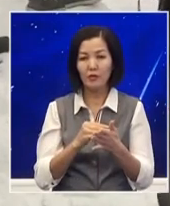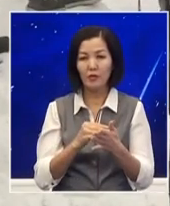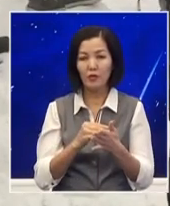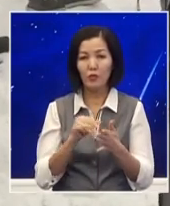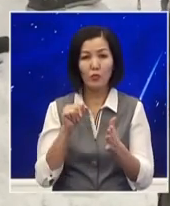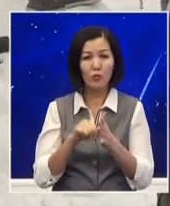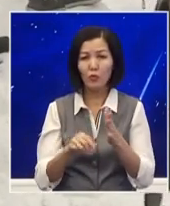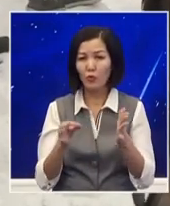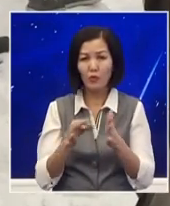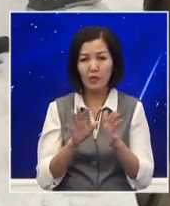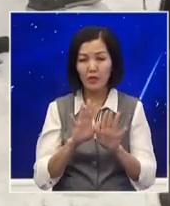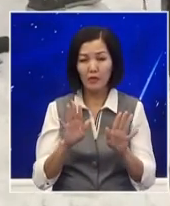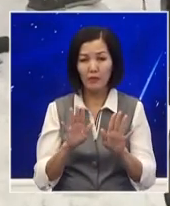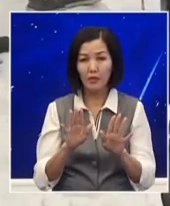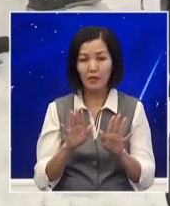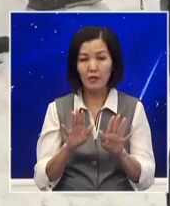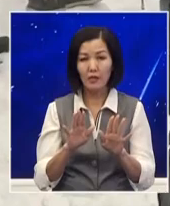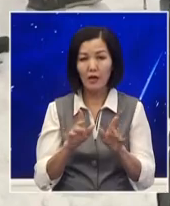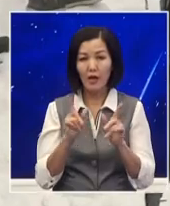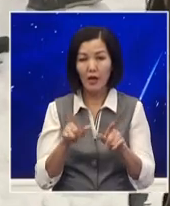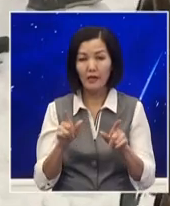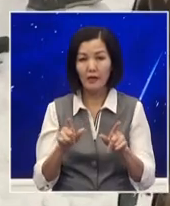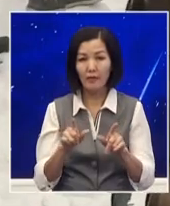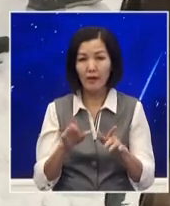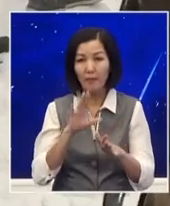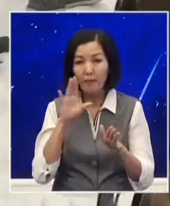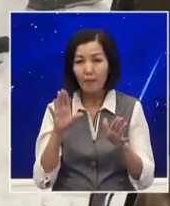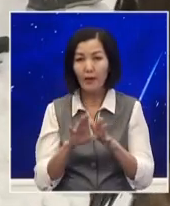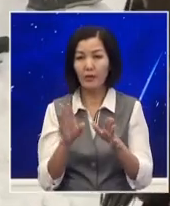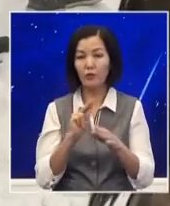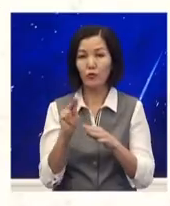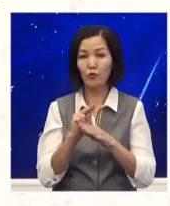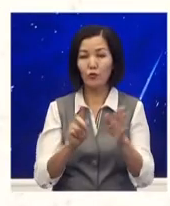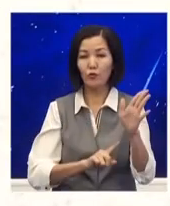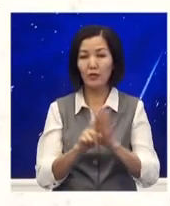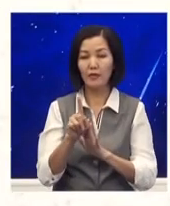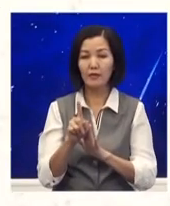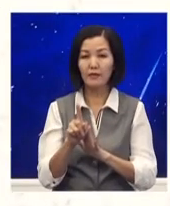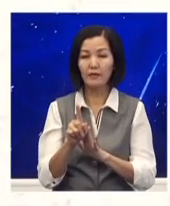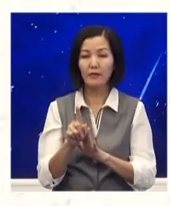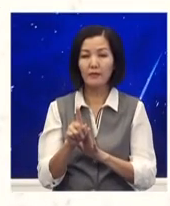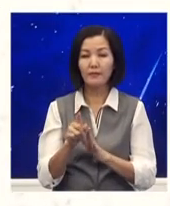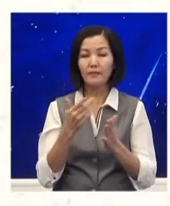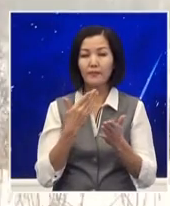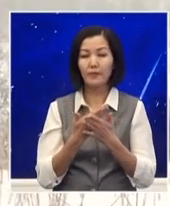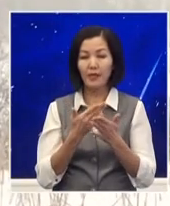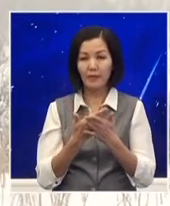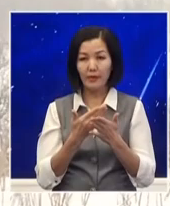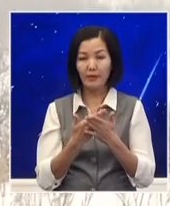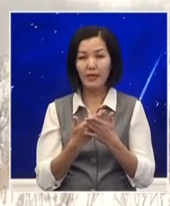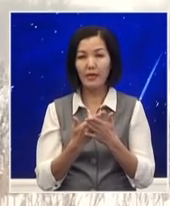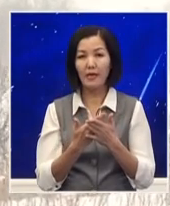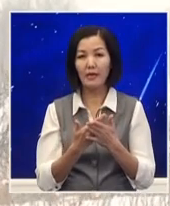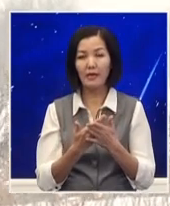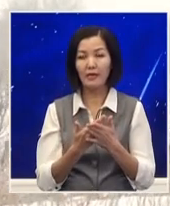Тек жаңағы адамға бағынышты екені сол жерден басталады. Атам өлсе қойлар, атан өлсе сойлар,